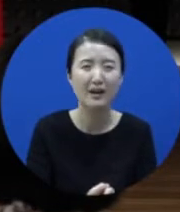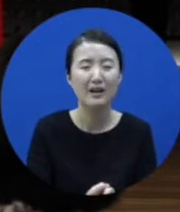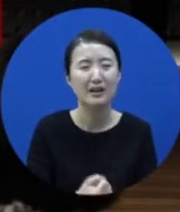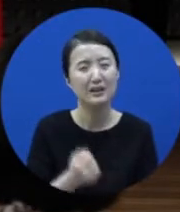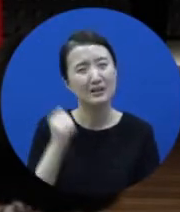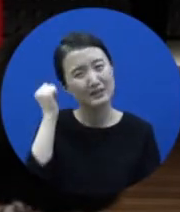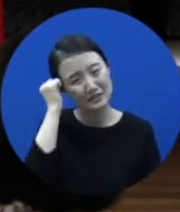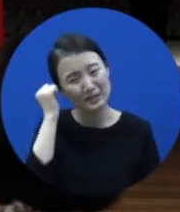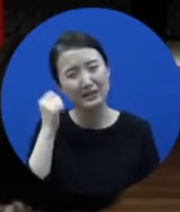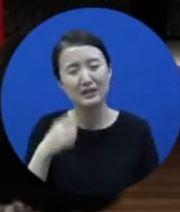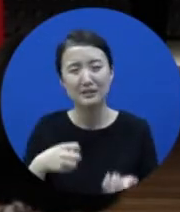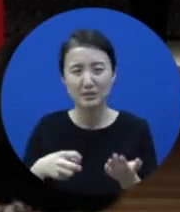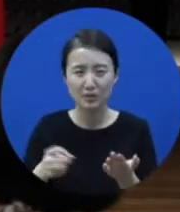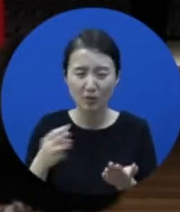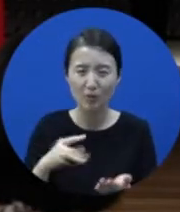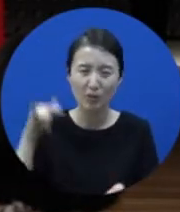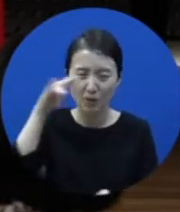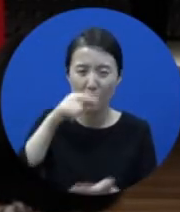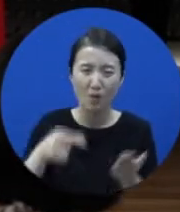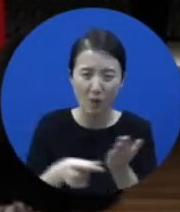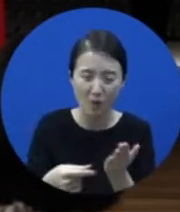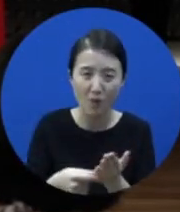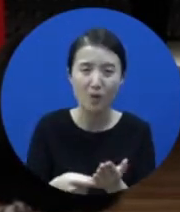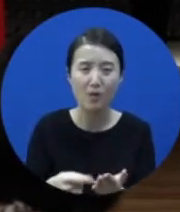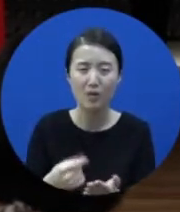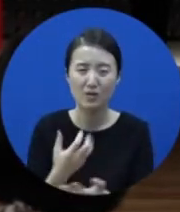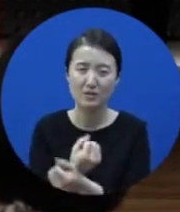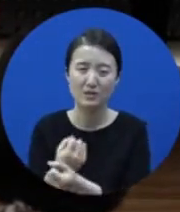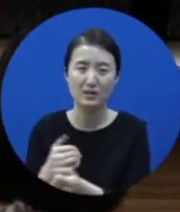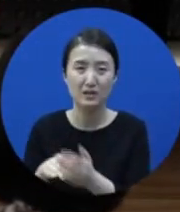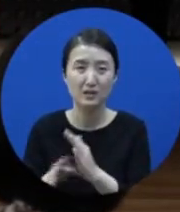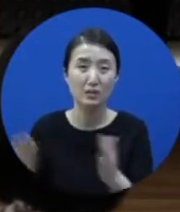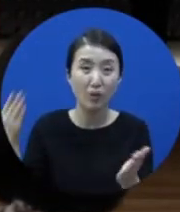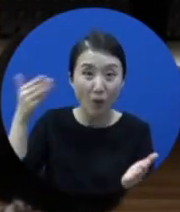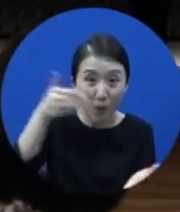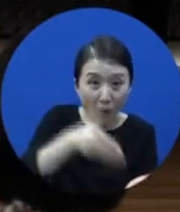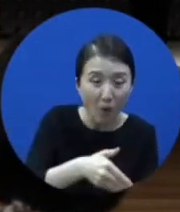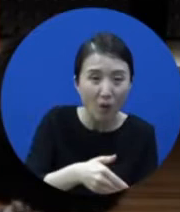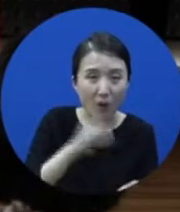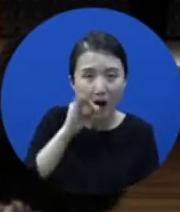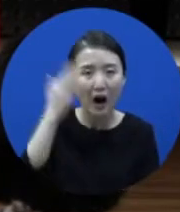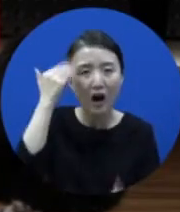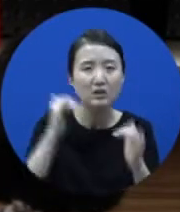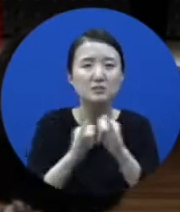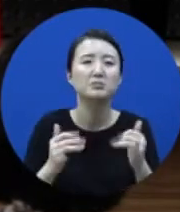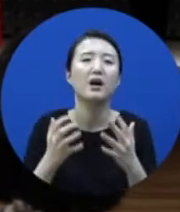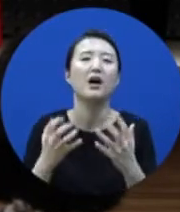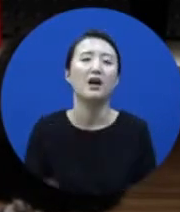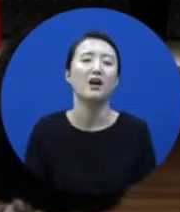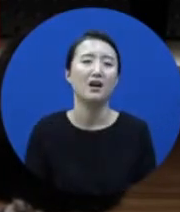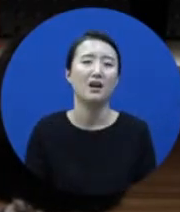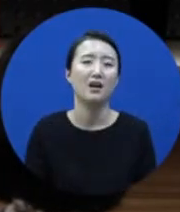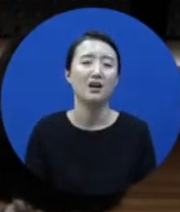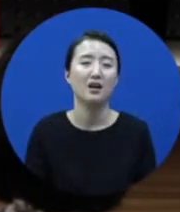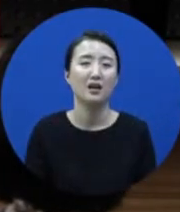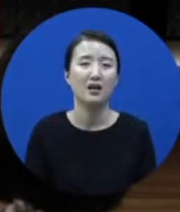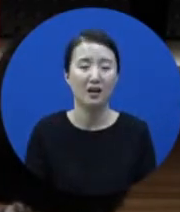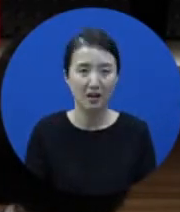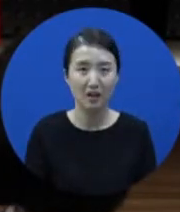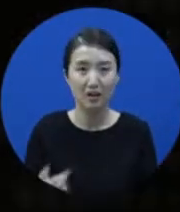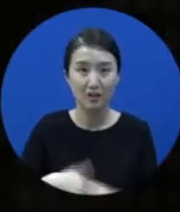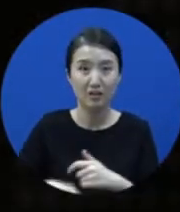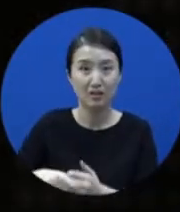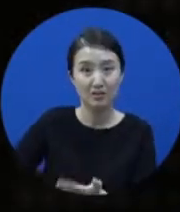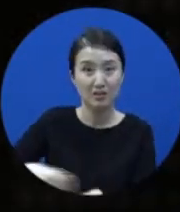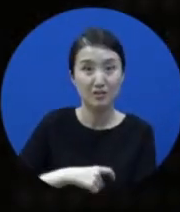숙소를 비행기 티켓을 예약을 하고 그 자리에 서 있더라고요. 제가 깜짝 놀랐습니다. 그런데 우리 아이가 이런 문자를 또 보냈어요.